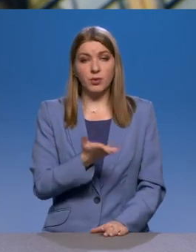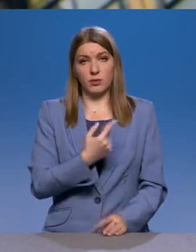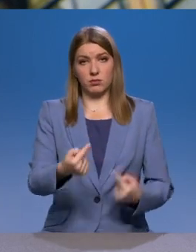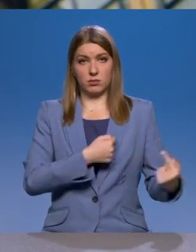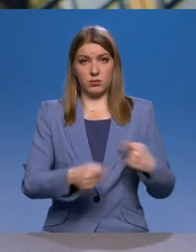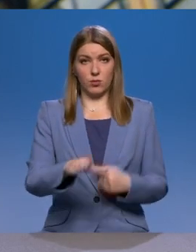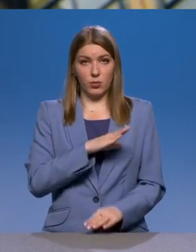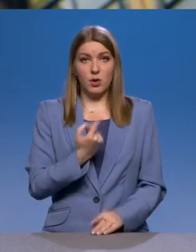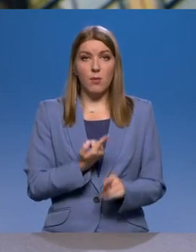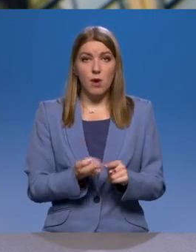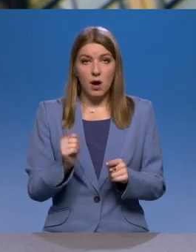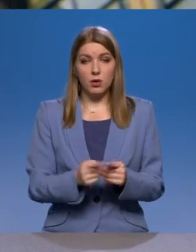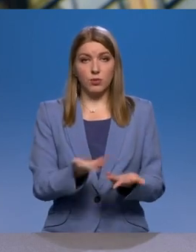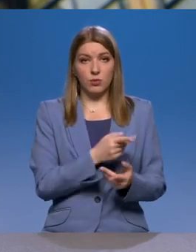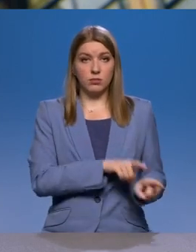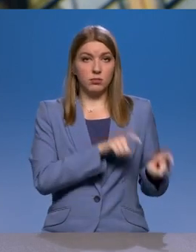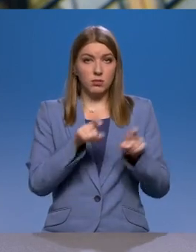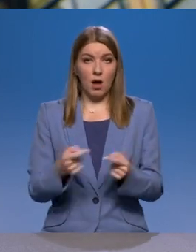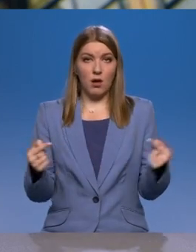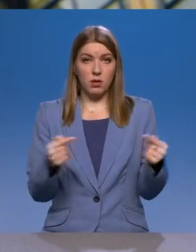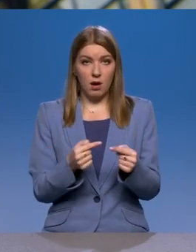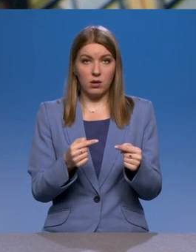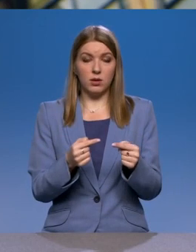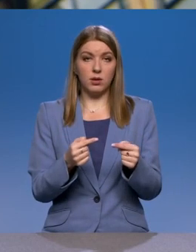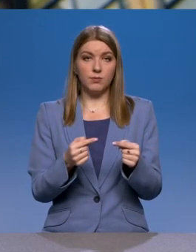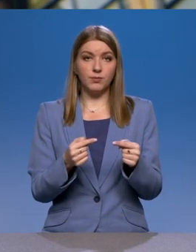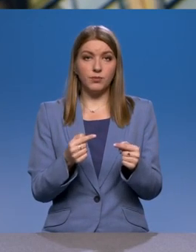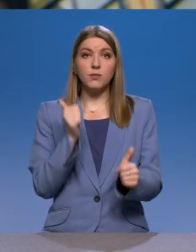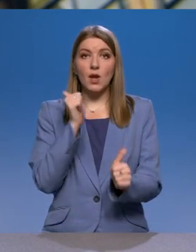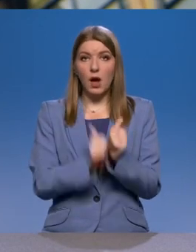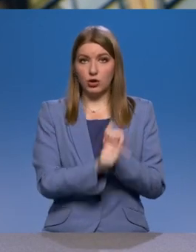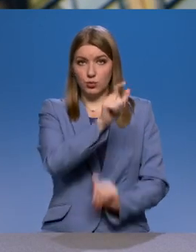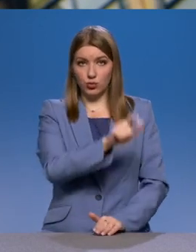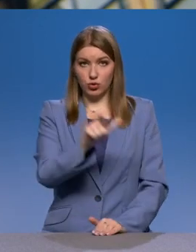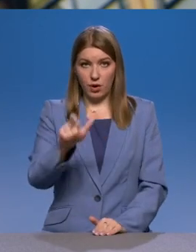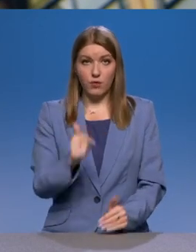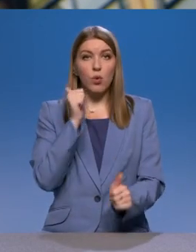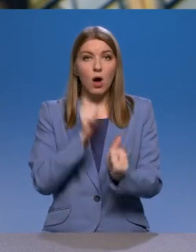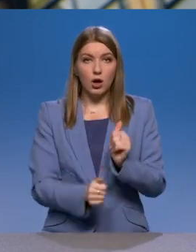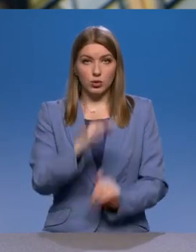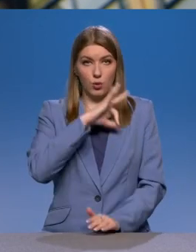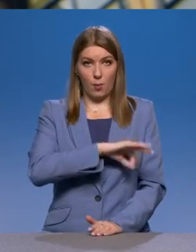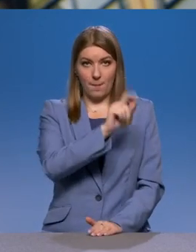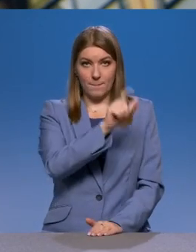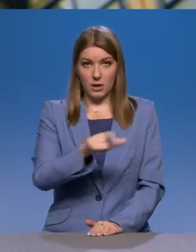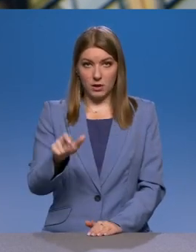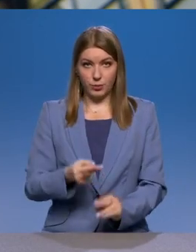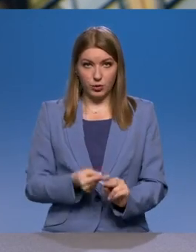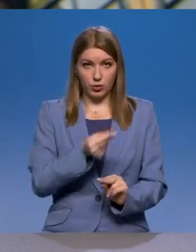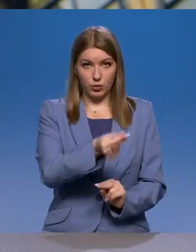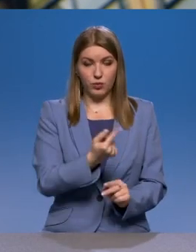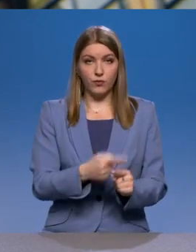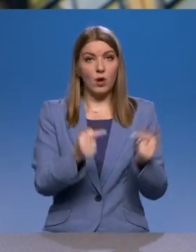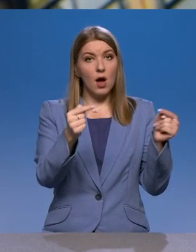и переходили конкретно на каждое лицо, на каждого потребителя. Угу. То есть